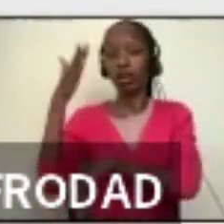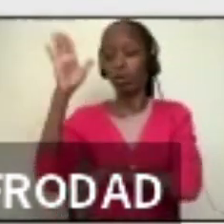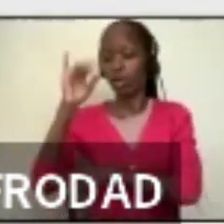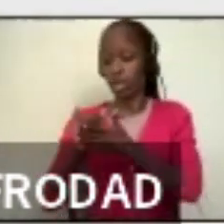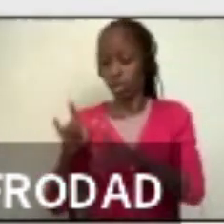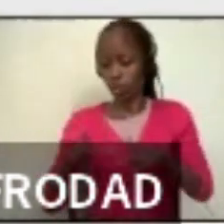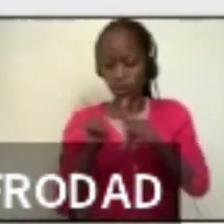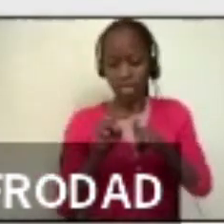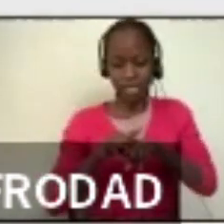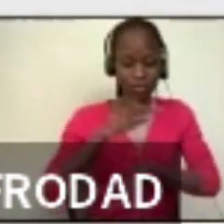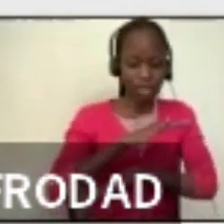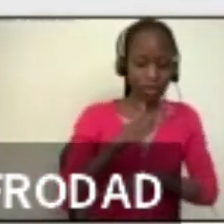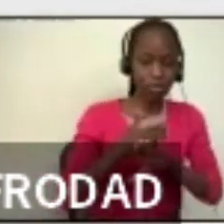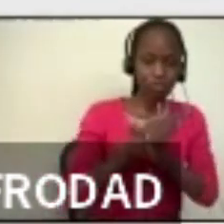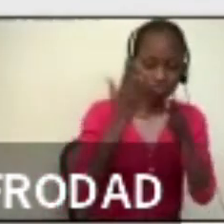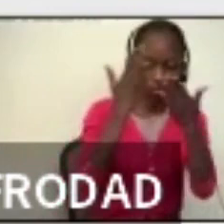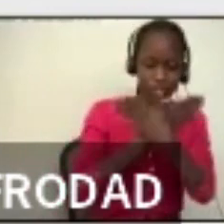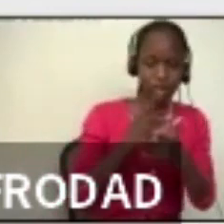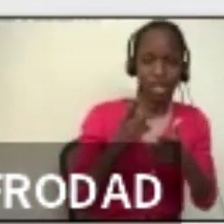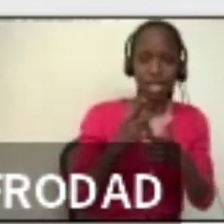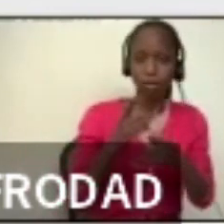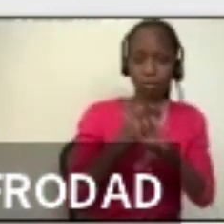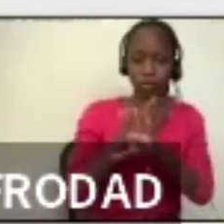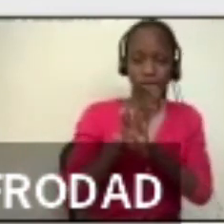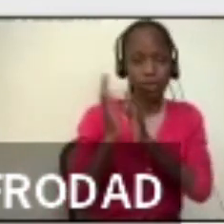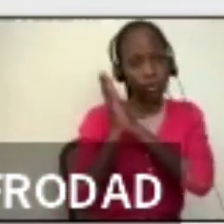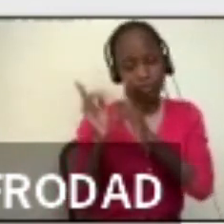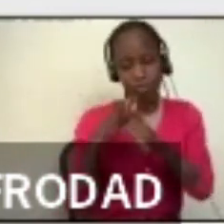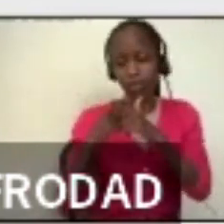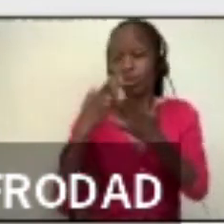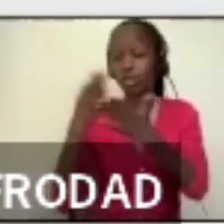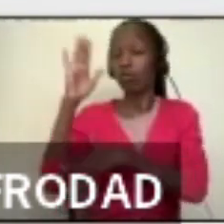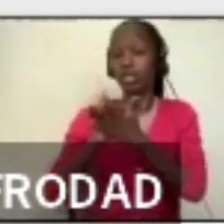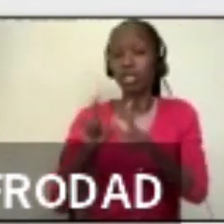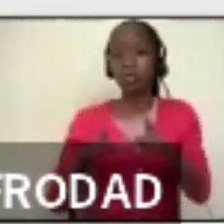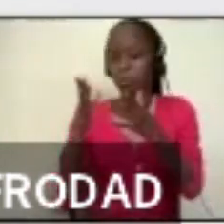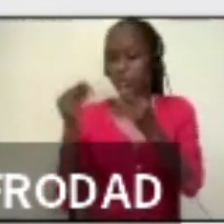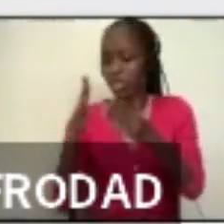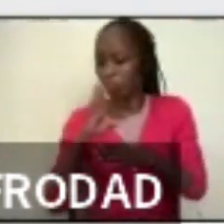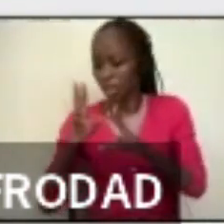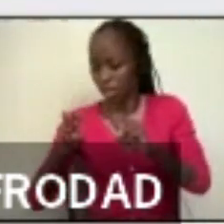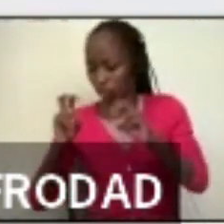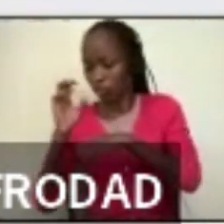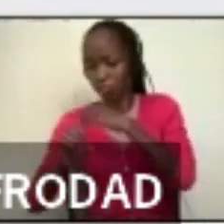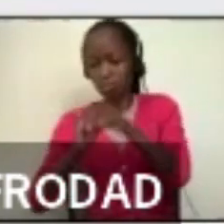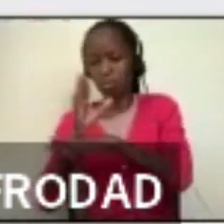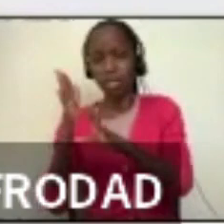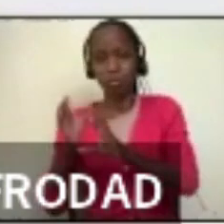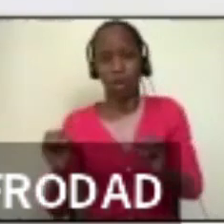Donc, voilà. Ce n'est pas simple d'être journaliste d'investigation. Comme je vous dis, la motivation, c'est privé et personnel.